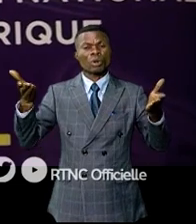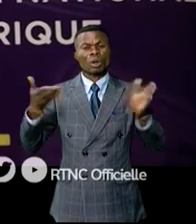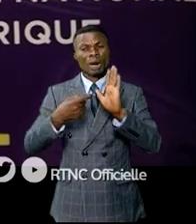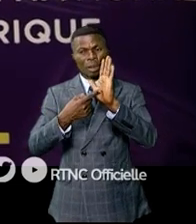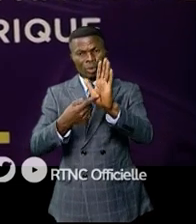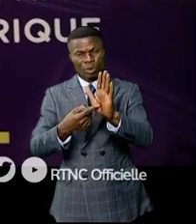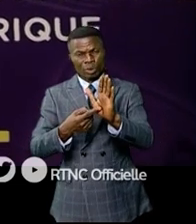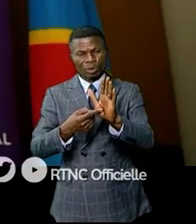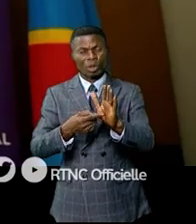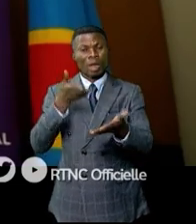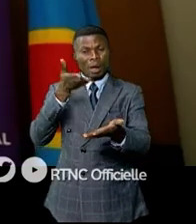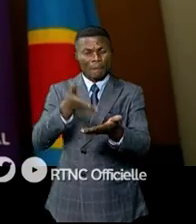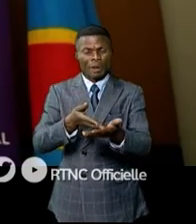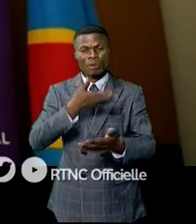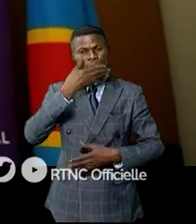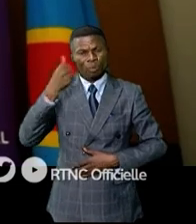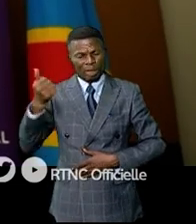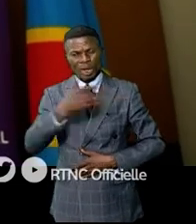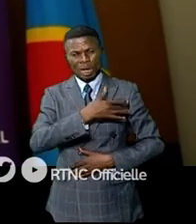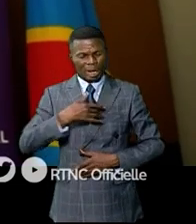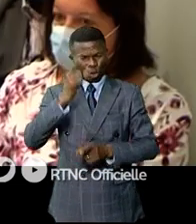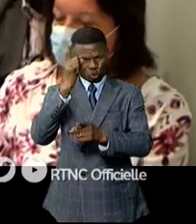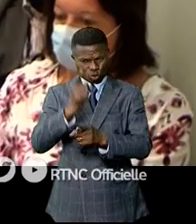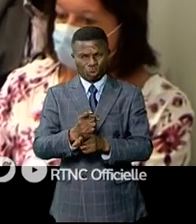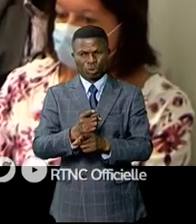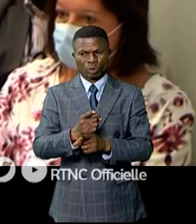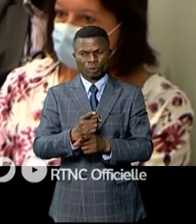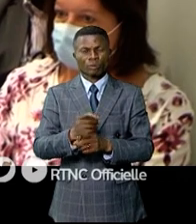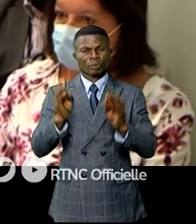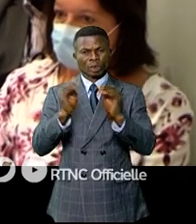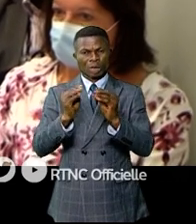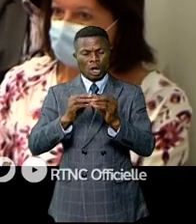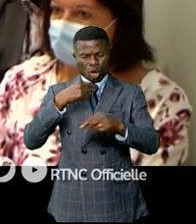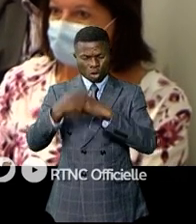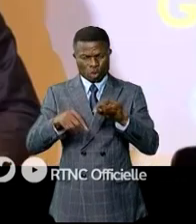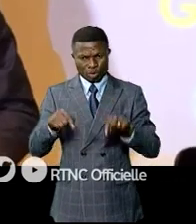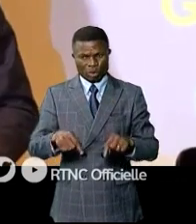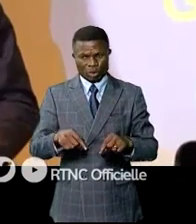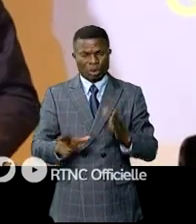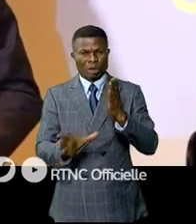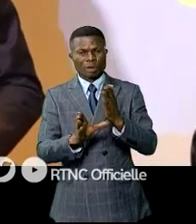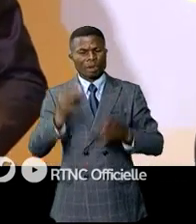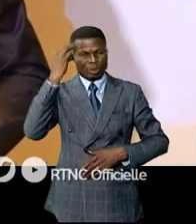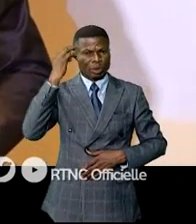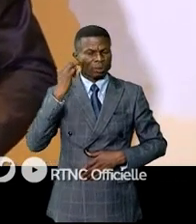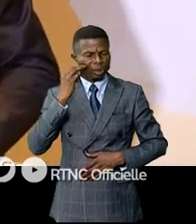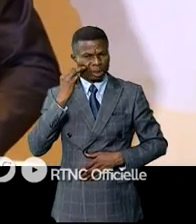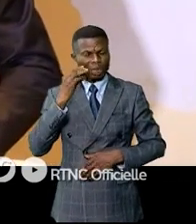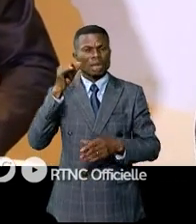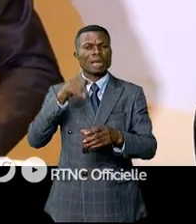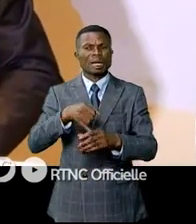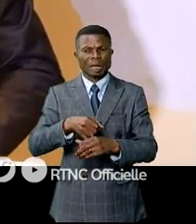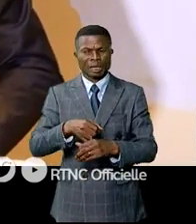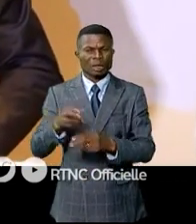présentation d'une preuve fiable d'identité propre. L'atelier lancé ce jour par le vice-premier ministre et ministre de